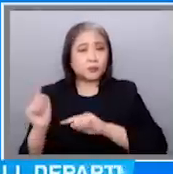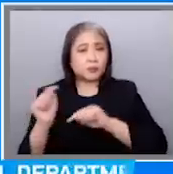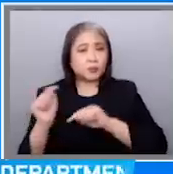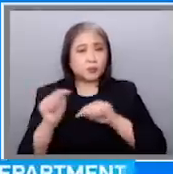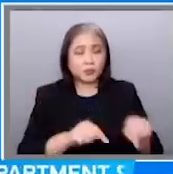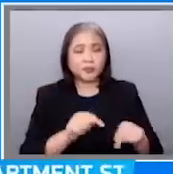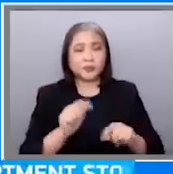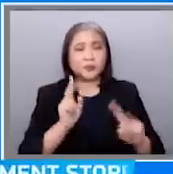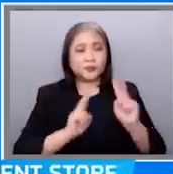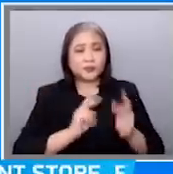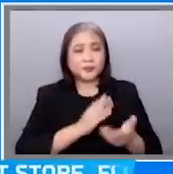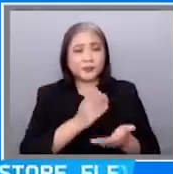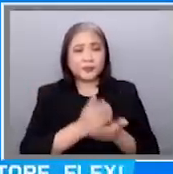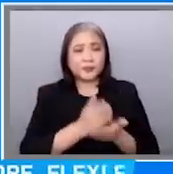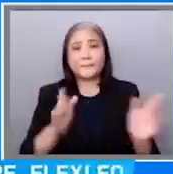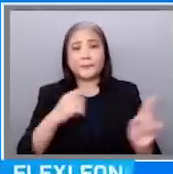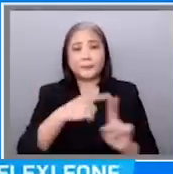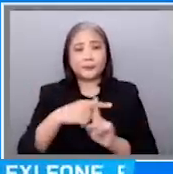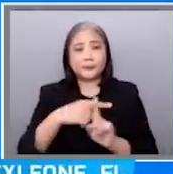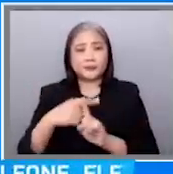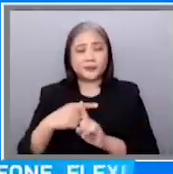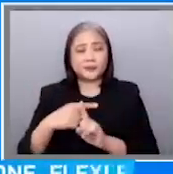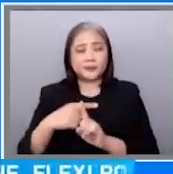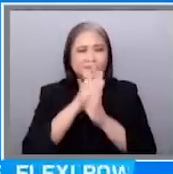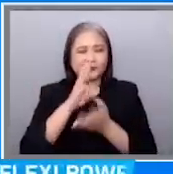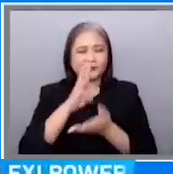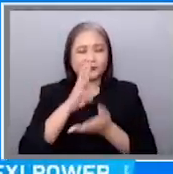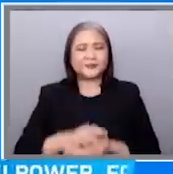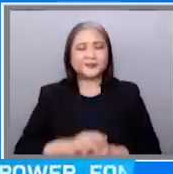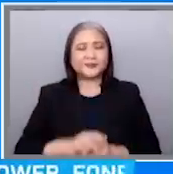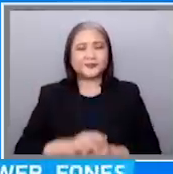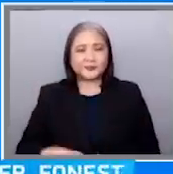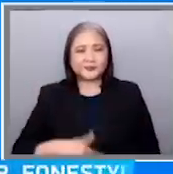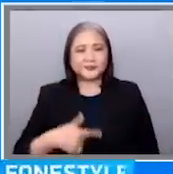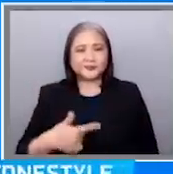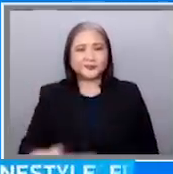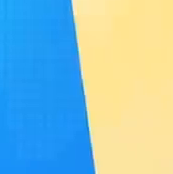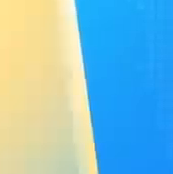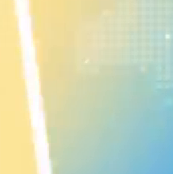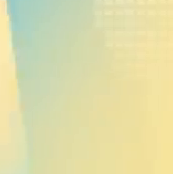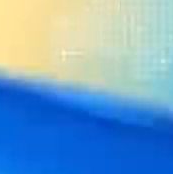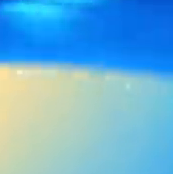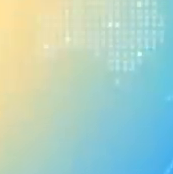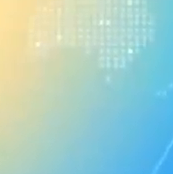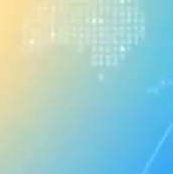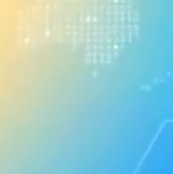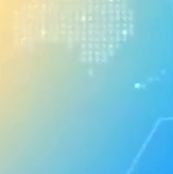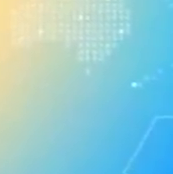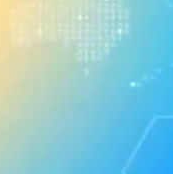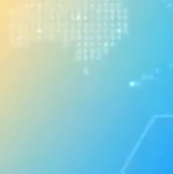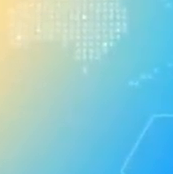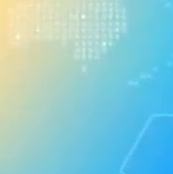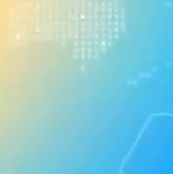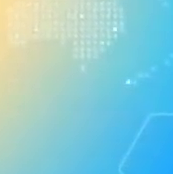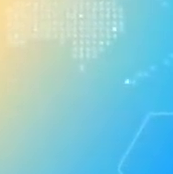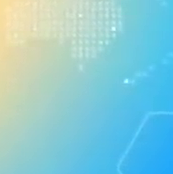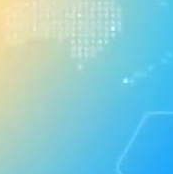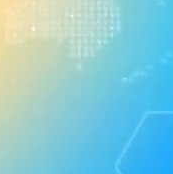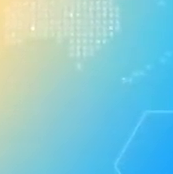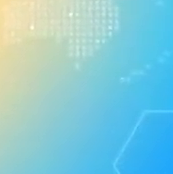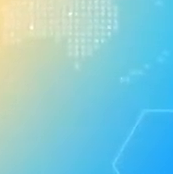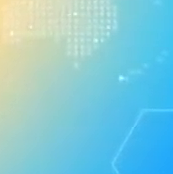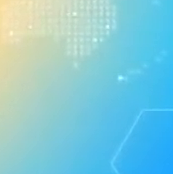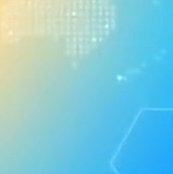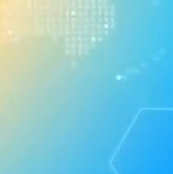public cemetery sa Davao City. May ulat on the spot si Jandy Esteban ng GMA Regional TV One Mindanao. Jandy?